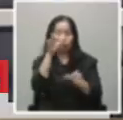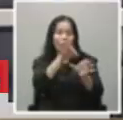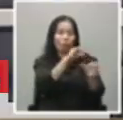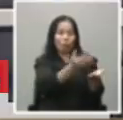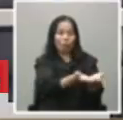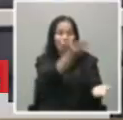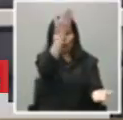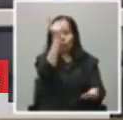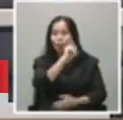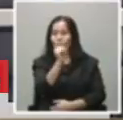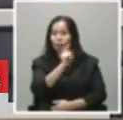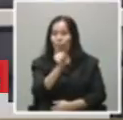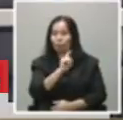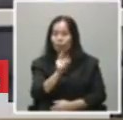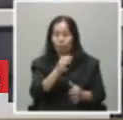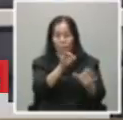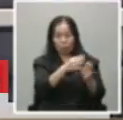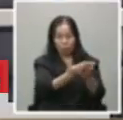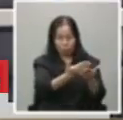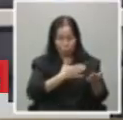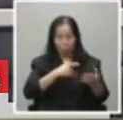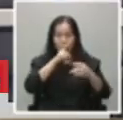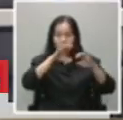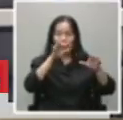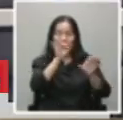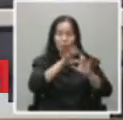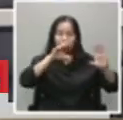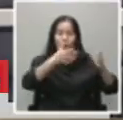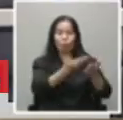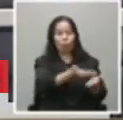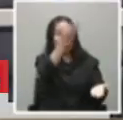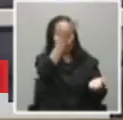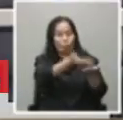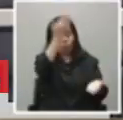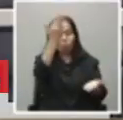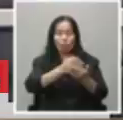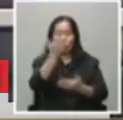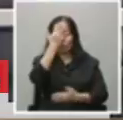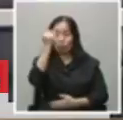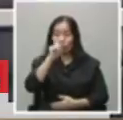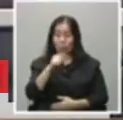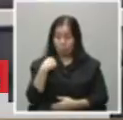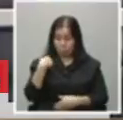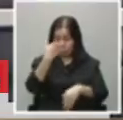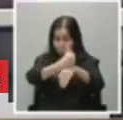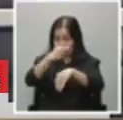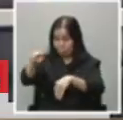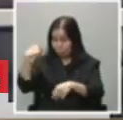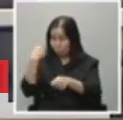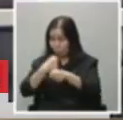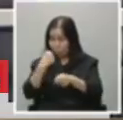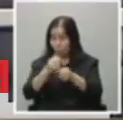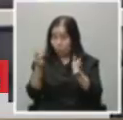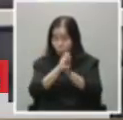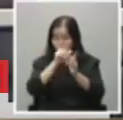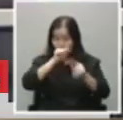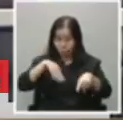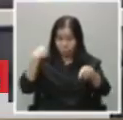แต่ธนาคารของรัฐรวยเอารวยเอากรุงไทยนี่คุ้นๆนะรัฐมนตรีหลายท่านก็เคยทำงานอยู่เคยบริห